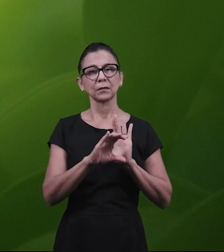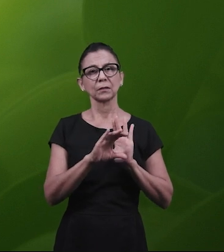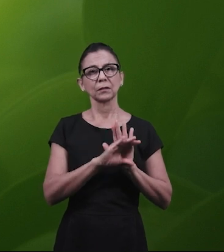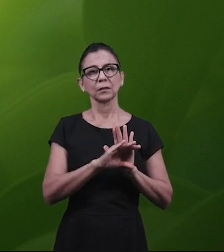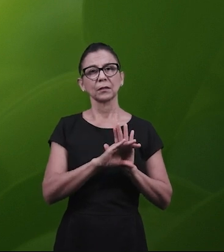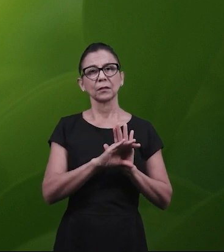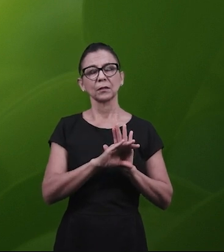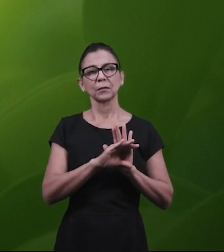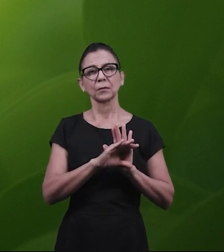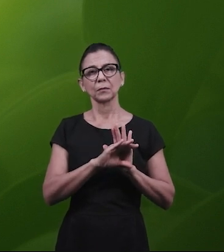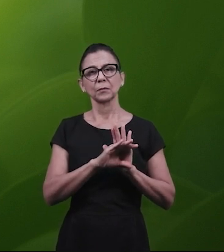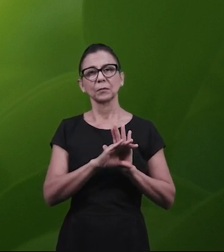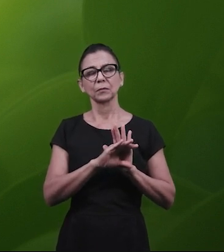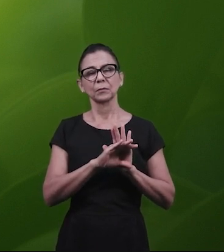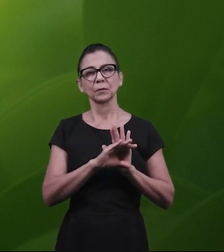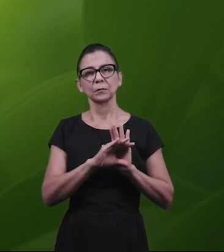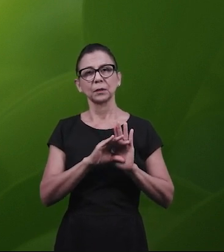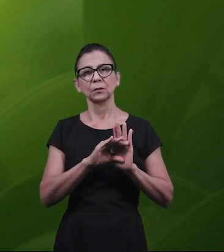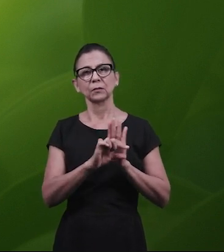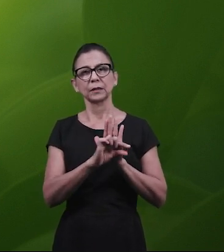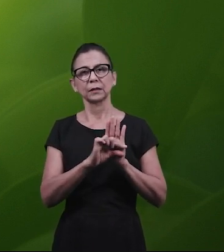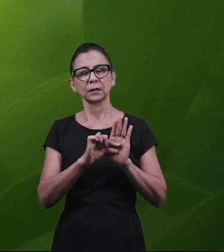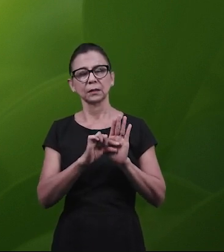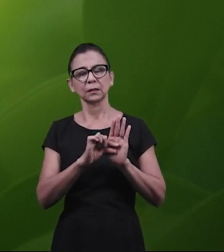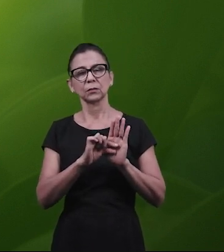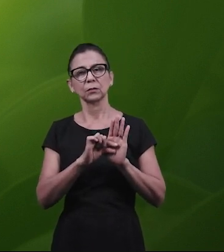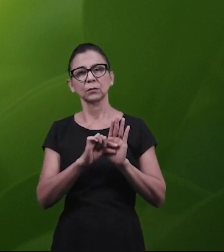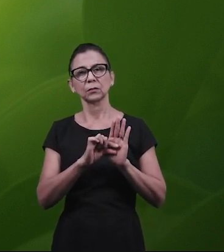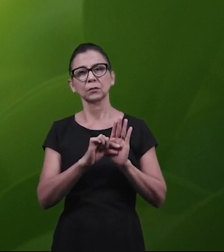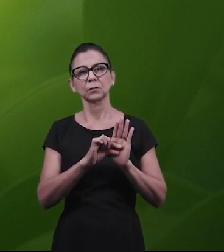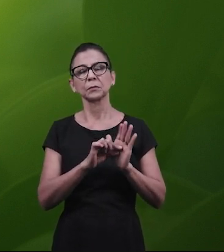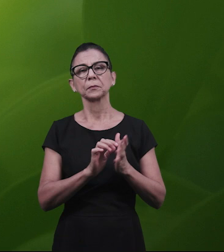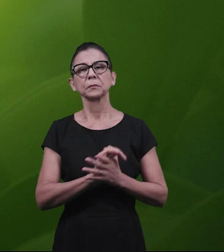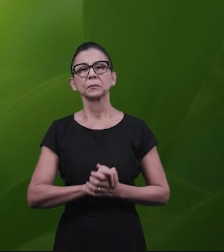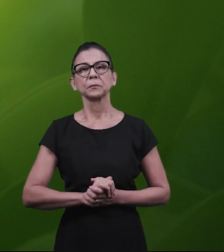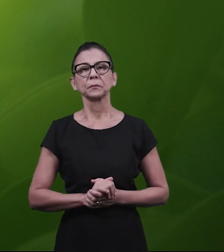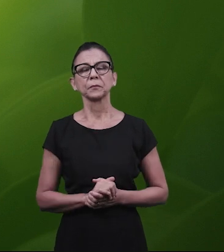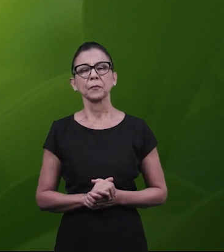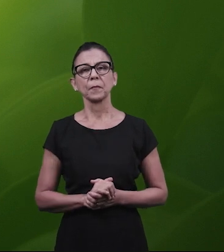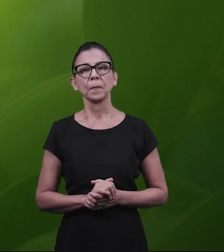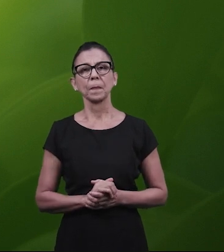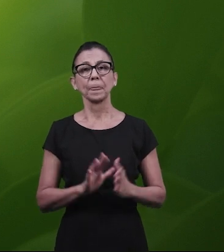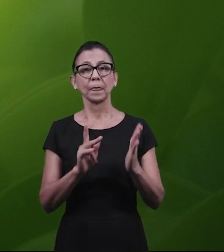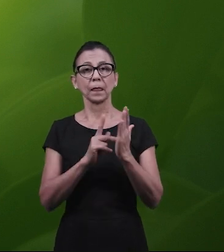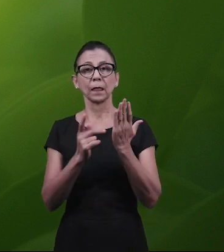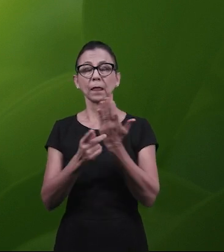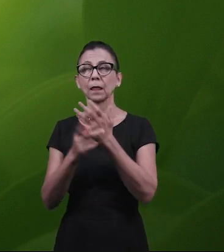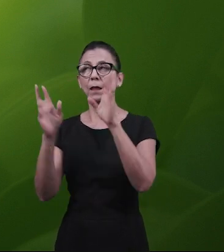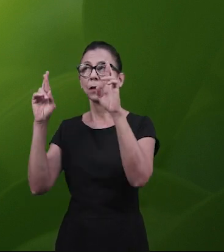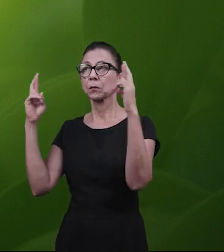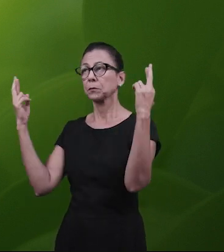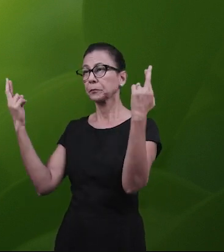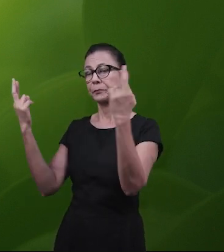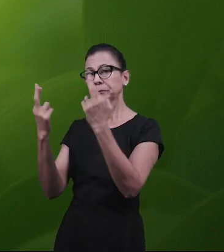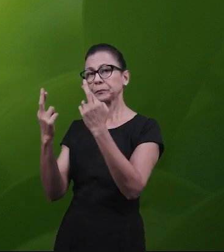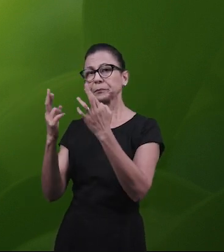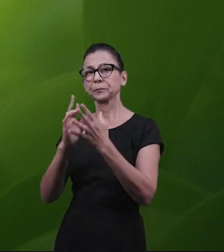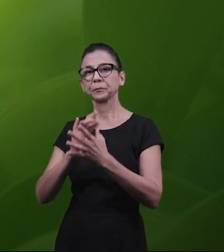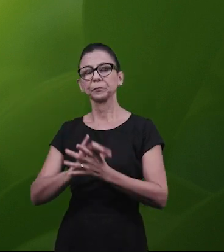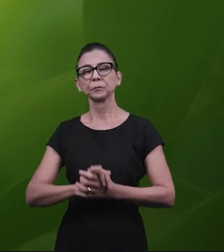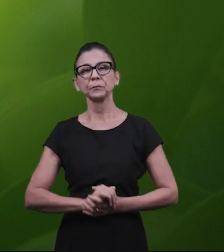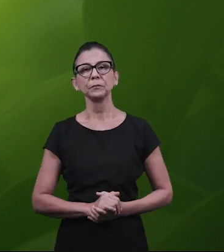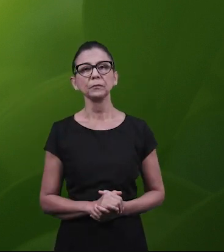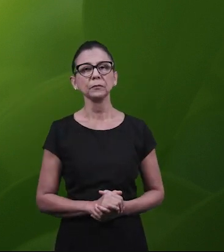versets 24-28. Nous avons étudié sur les paraboles du royaume. Et cette parabole